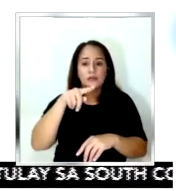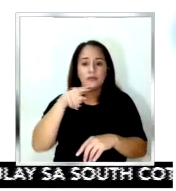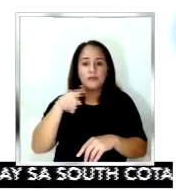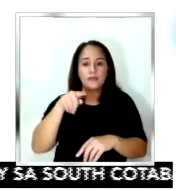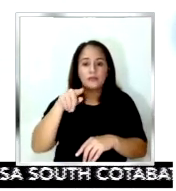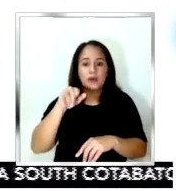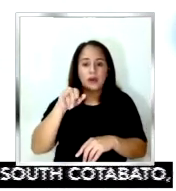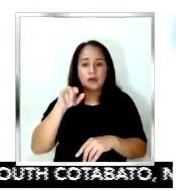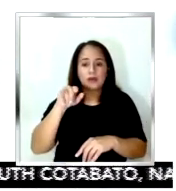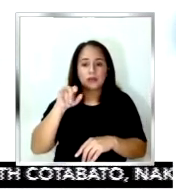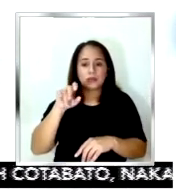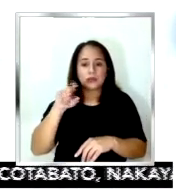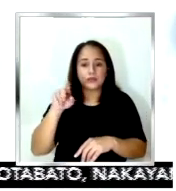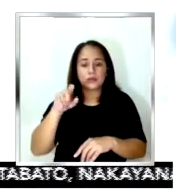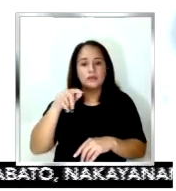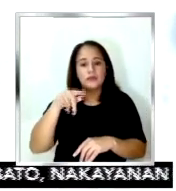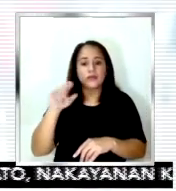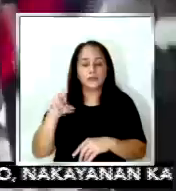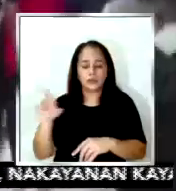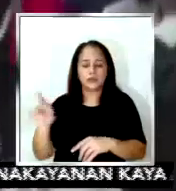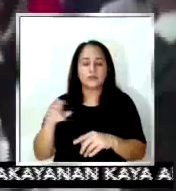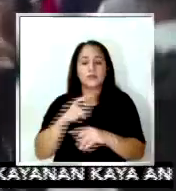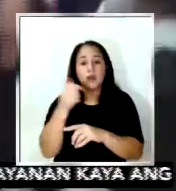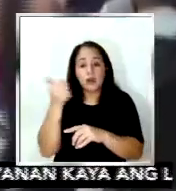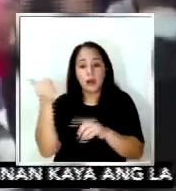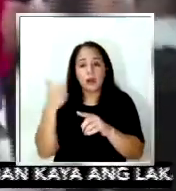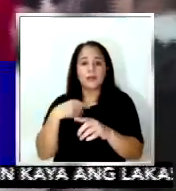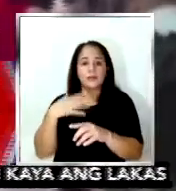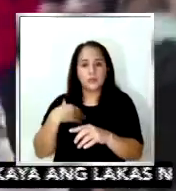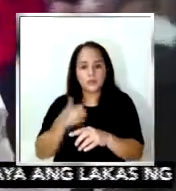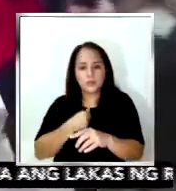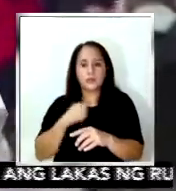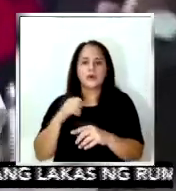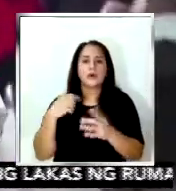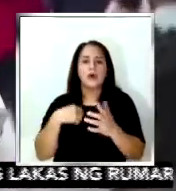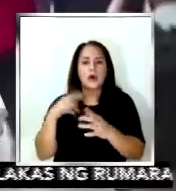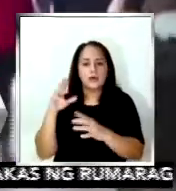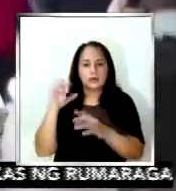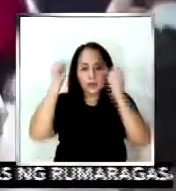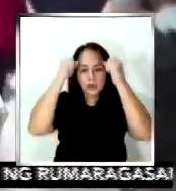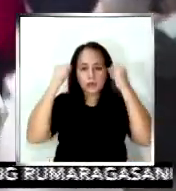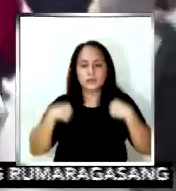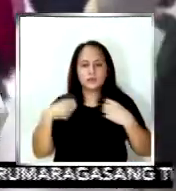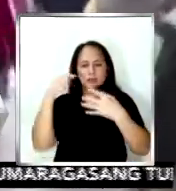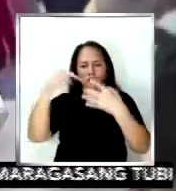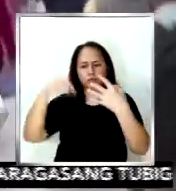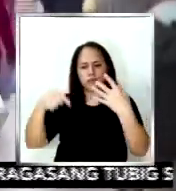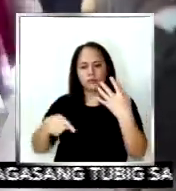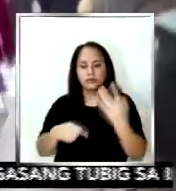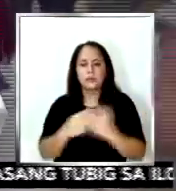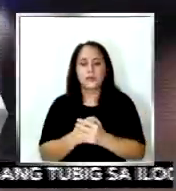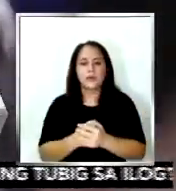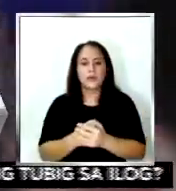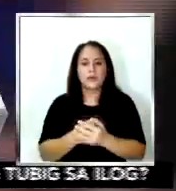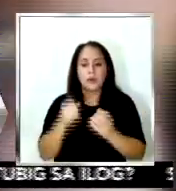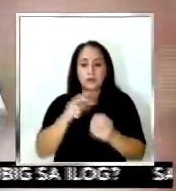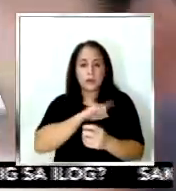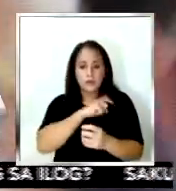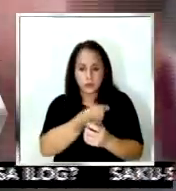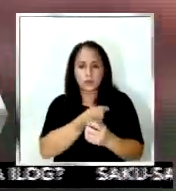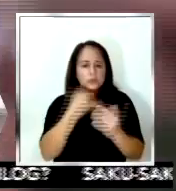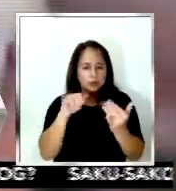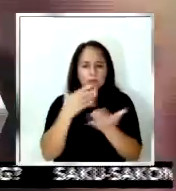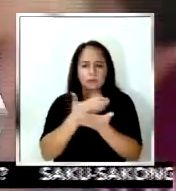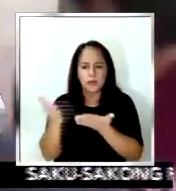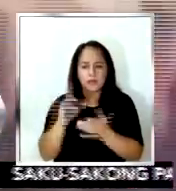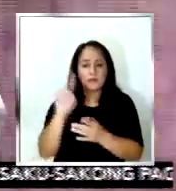Bahrain, Saudi Arabia at Mexico. Mahigit 34 million doses ang bibilhin ng Mexico. Ang first batch